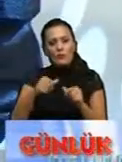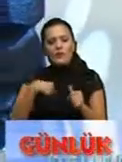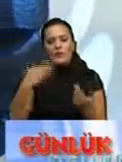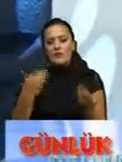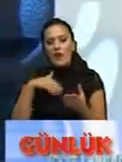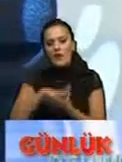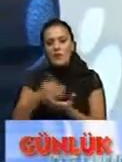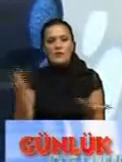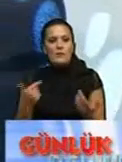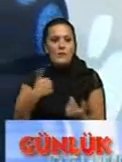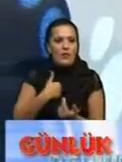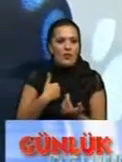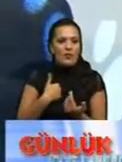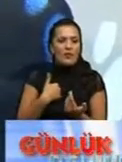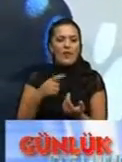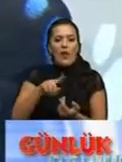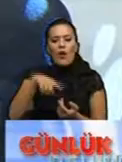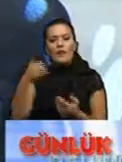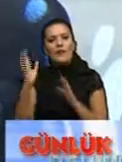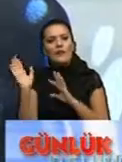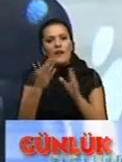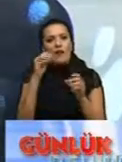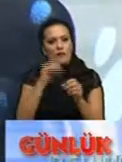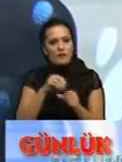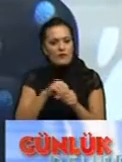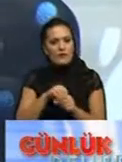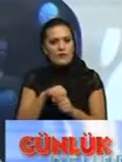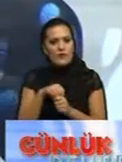ayağım, işte ben. Öteki taraftan